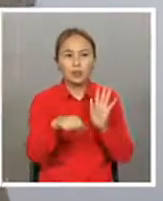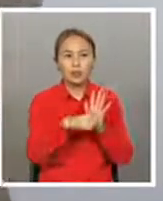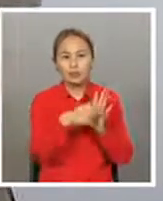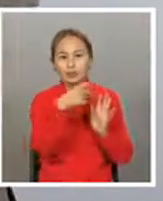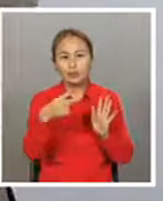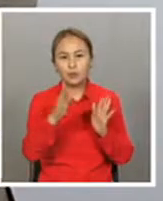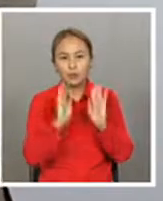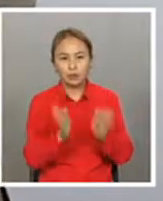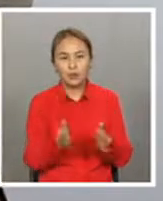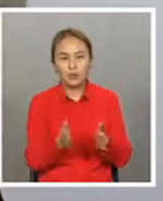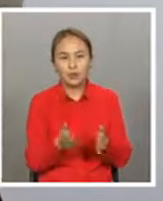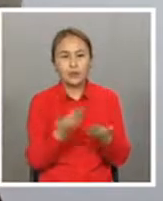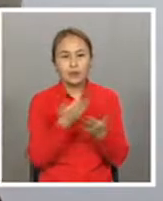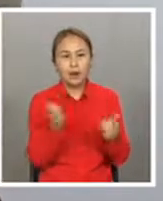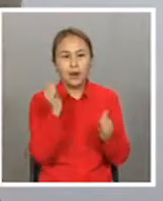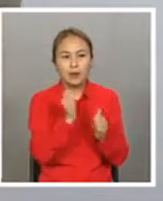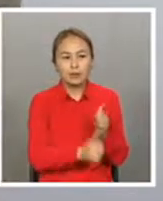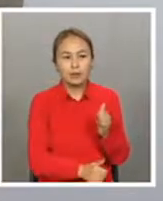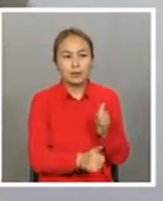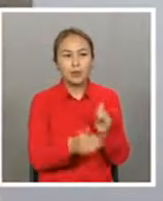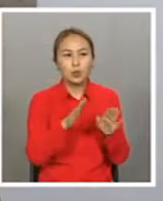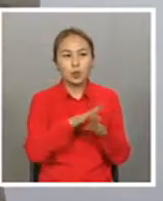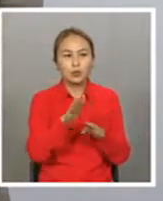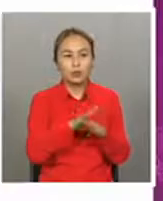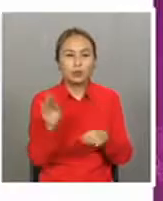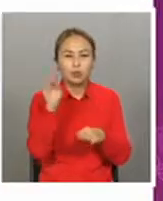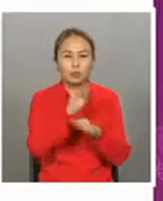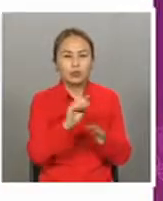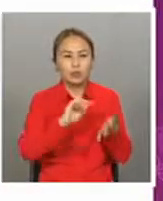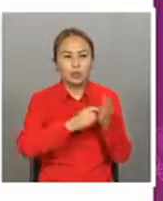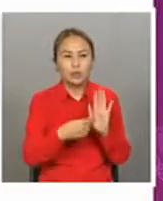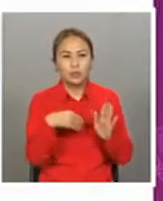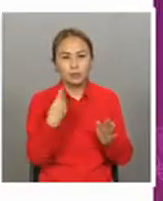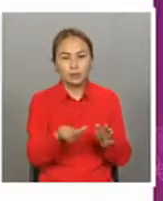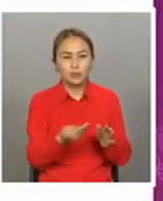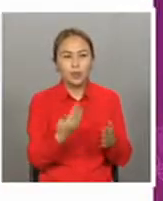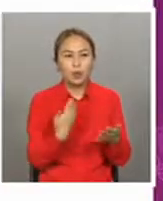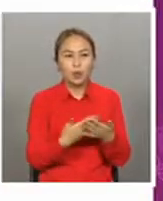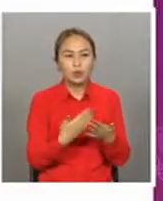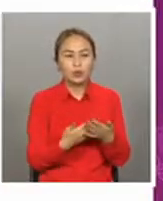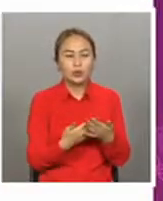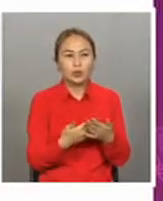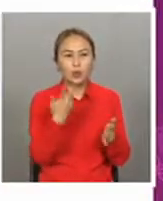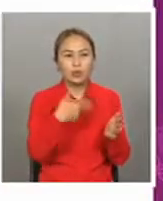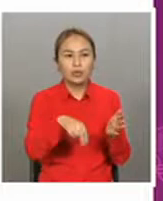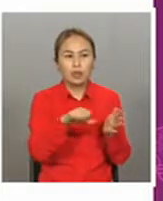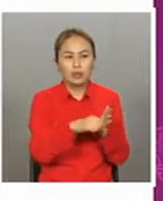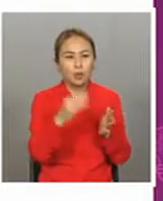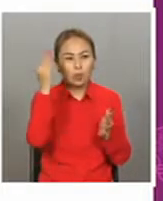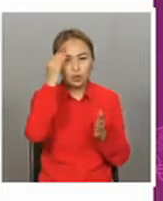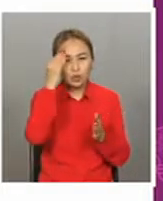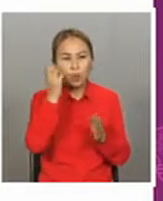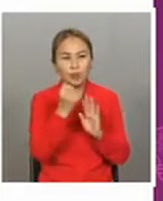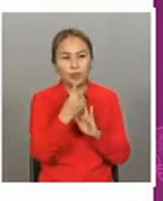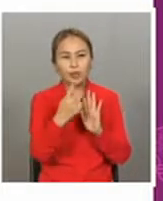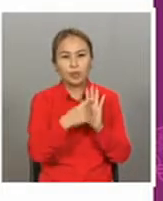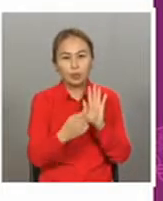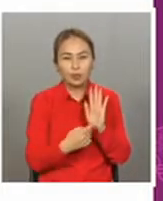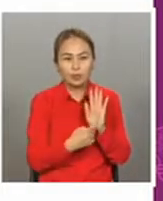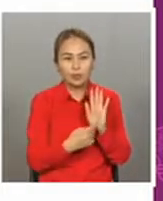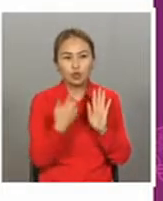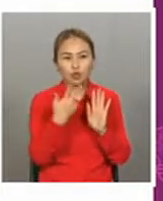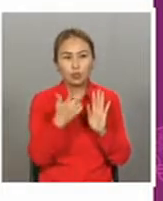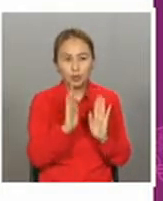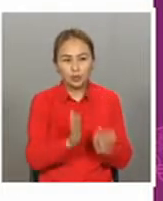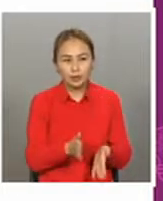екен. Енді әр қайсына толықтауыш көбейткіш берейік. Ол үшін 36-ны ойша 12-ге бөлемін, 3 болады,